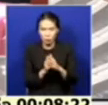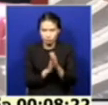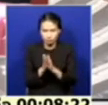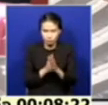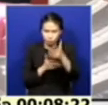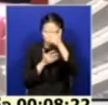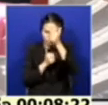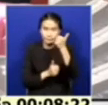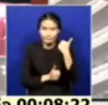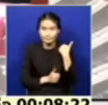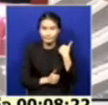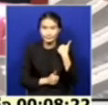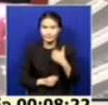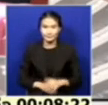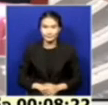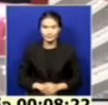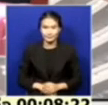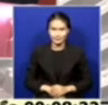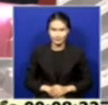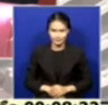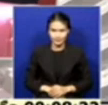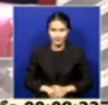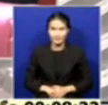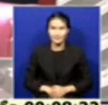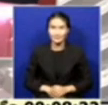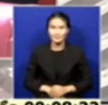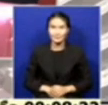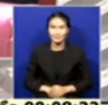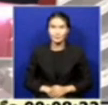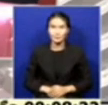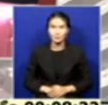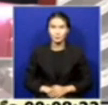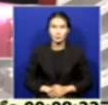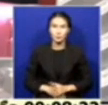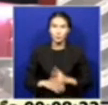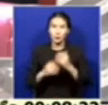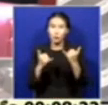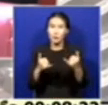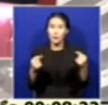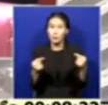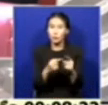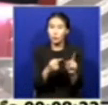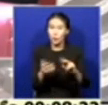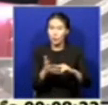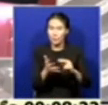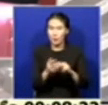กิดขึ้นและเพื่อให้เรื่องนี้ได้เป็น